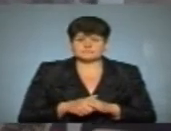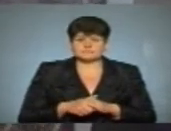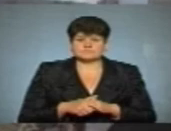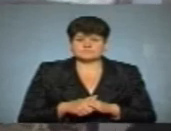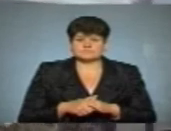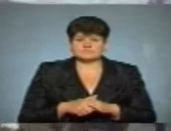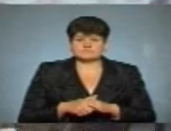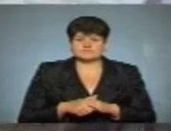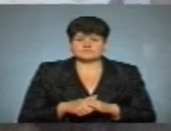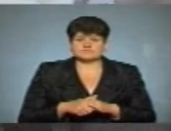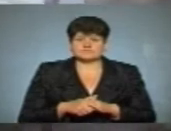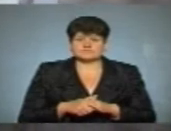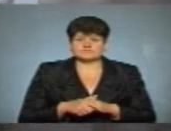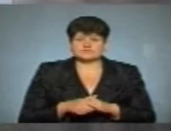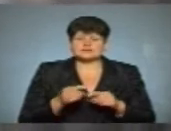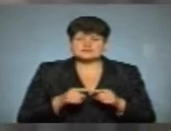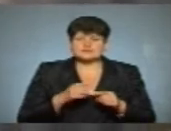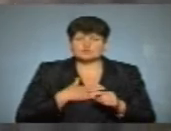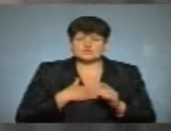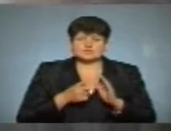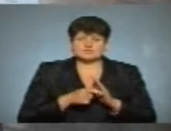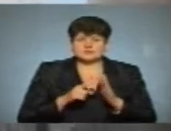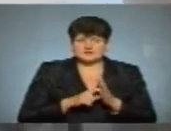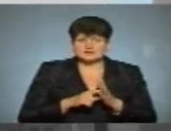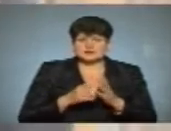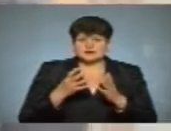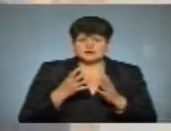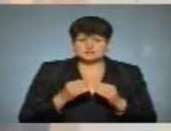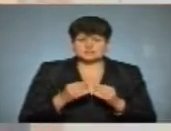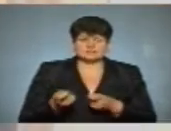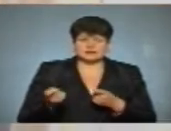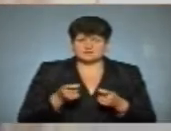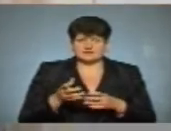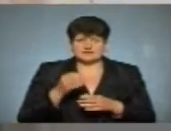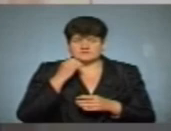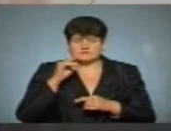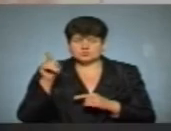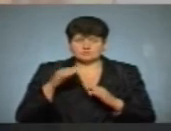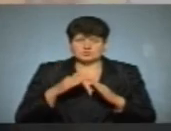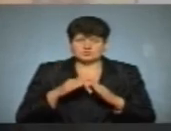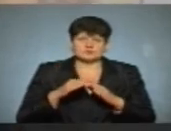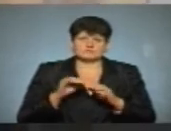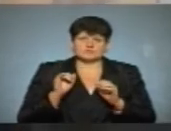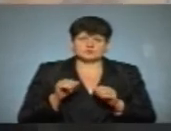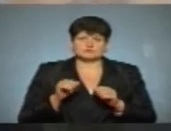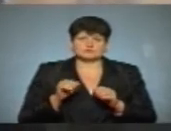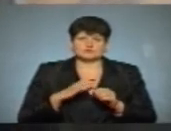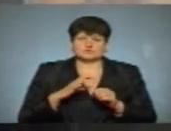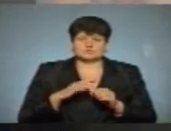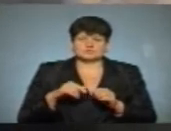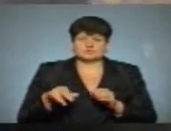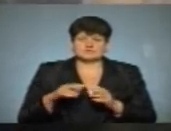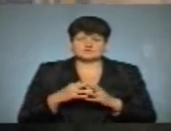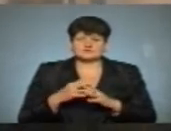але я ще речі. Привіз, вони ще в старому будинку. Ну, в тому старому будинку там можна десь виходити, бо то